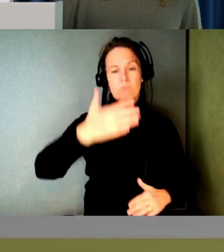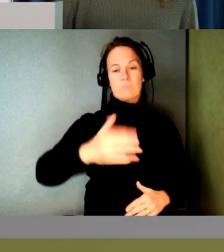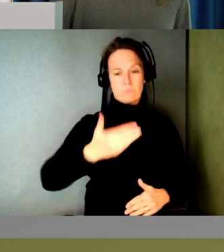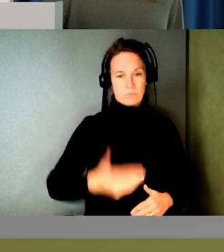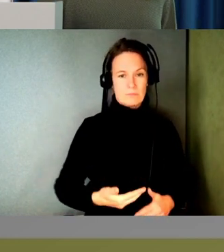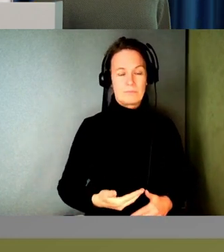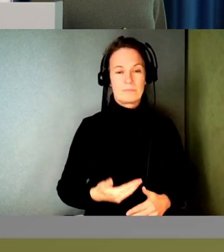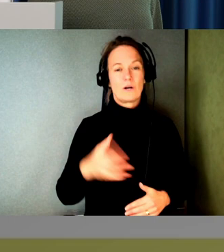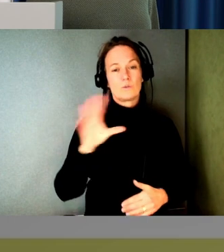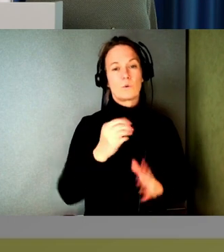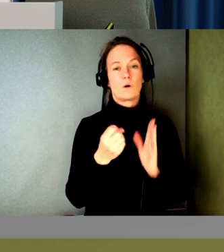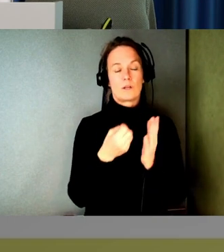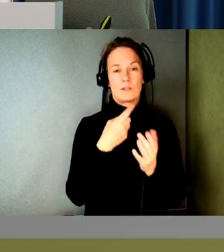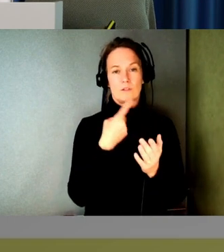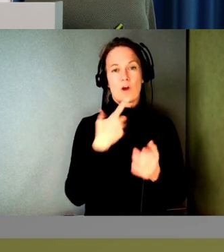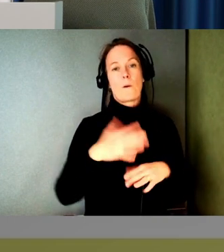funktionen